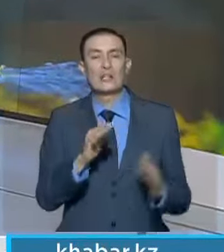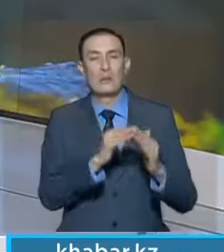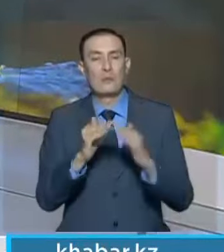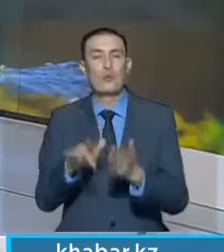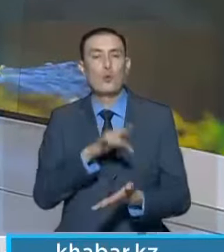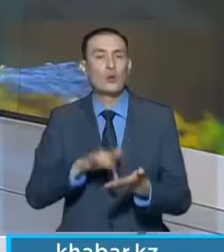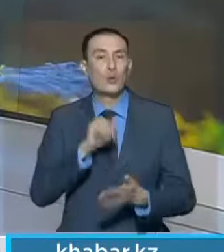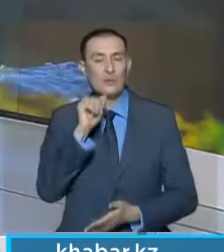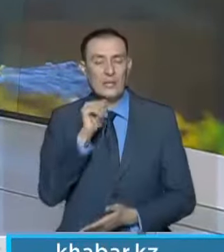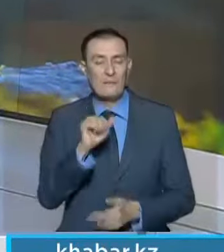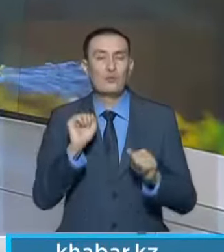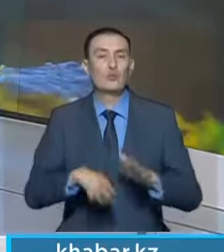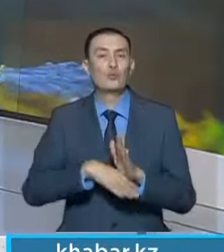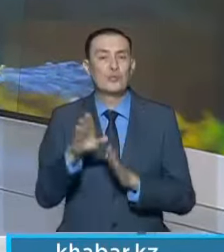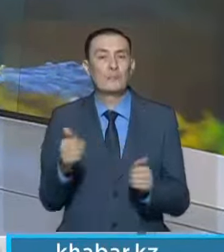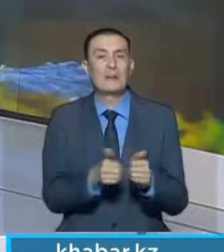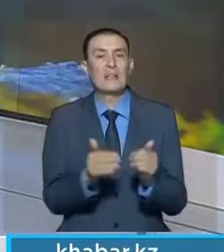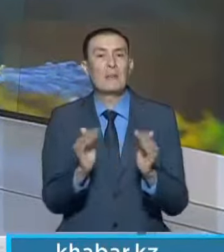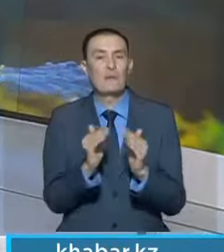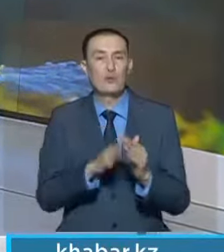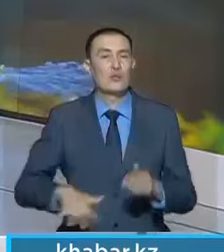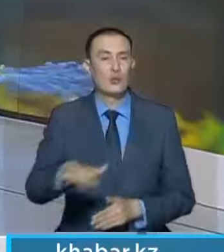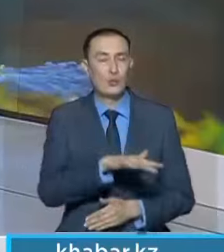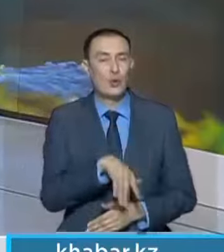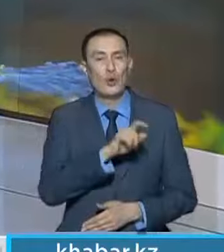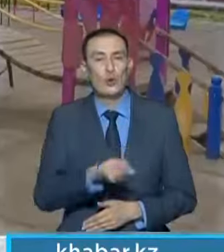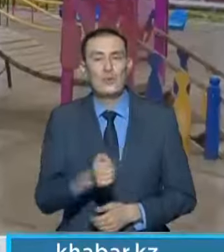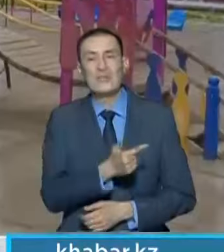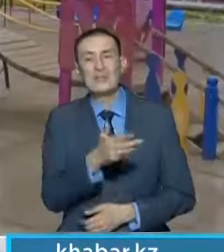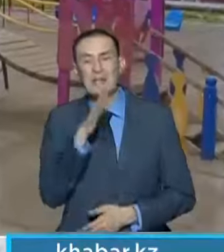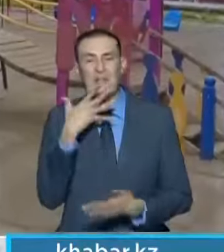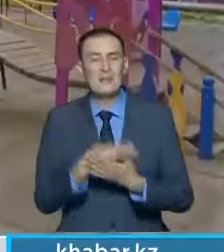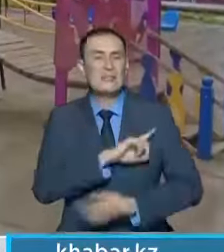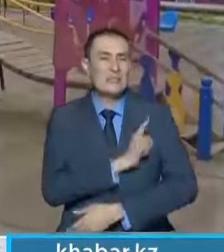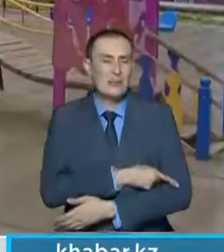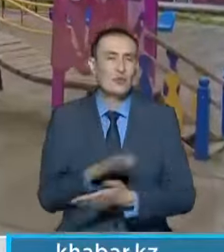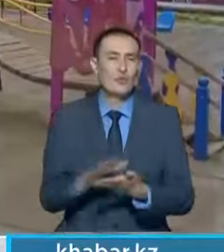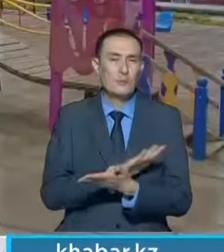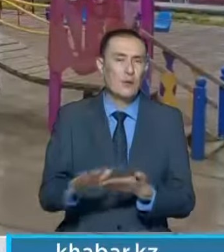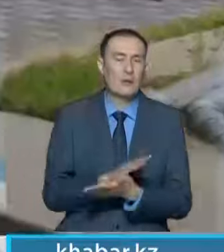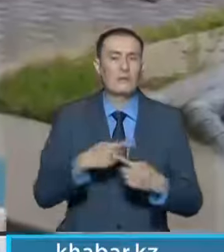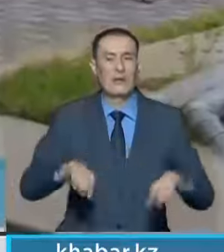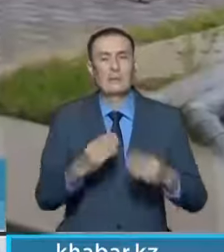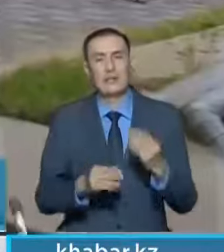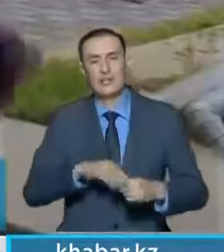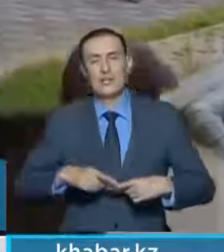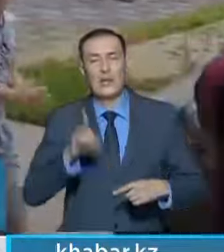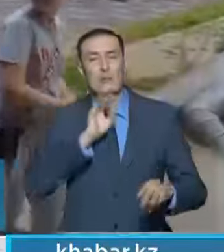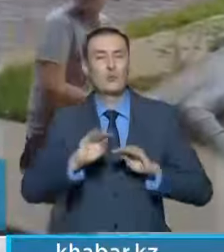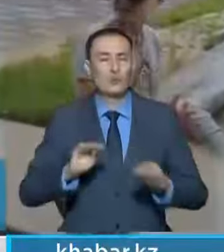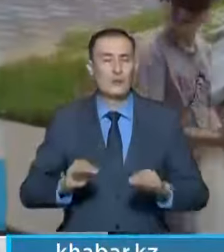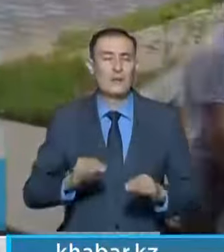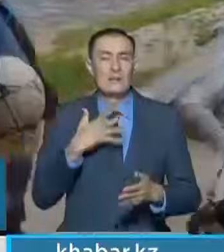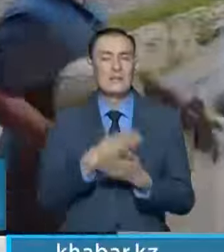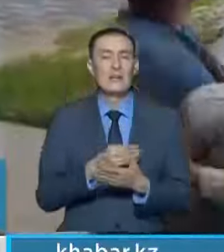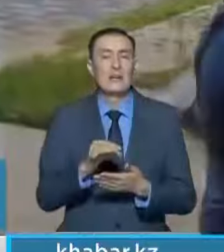стала еще одним поводом улучшить придомовую территорию. Горожане несколько лет своими силами убирают дворы, игровые площадки, благоустраивают